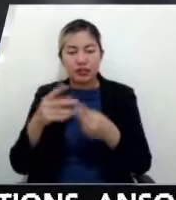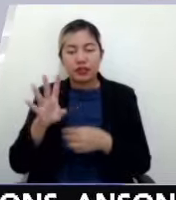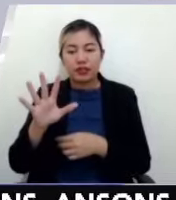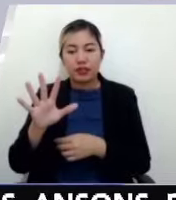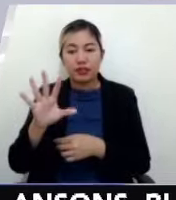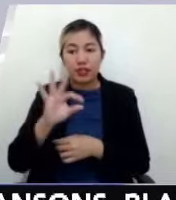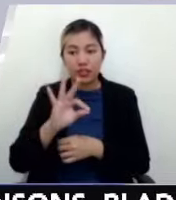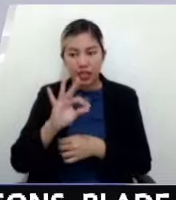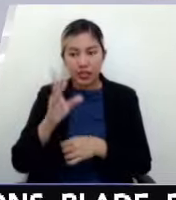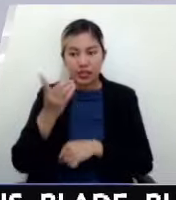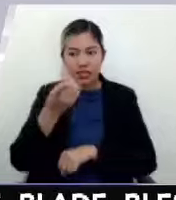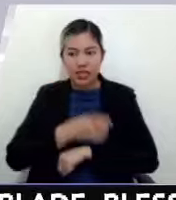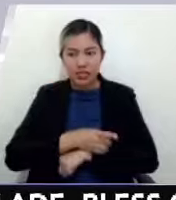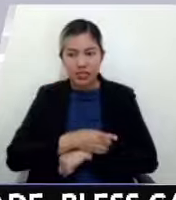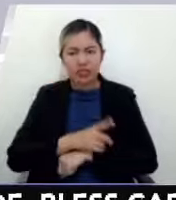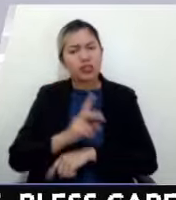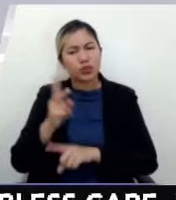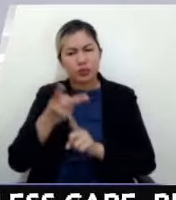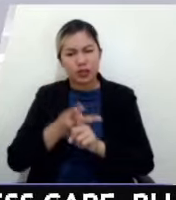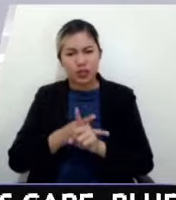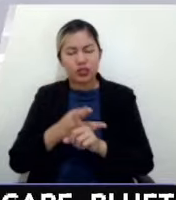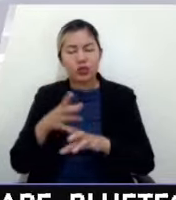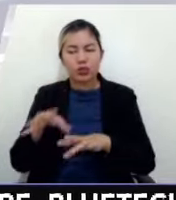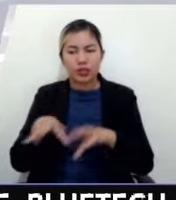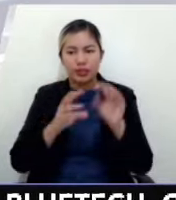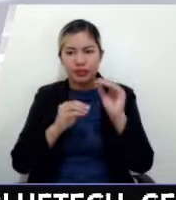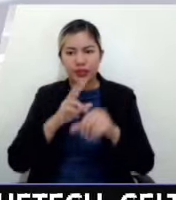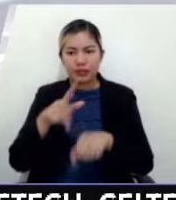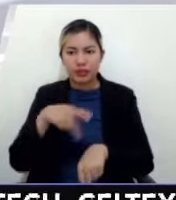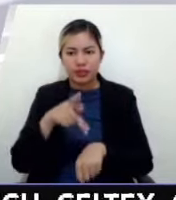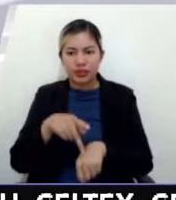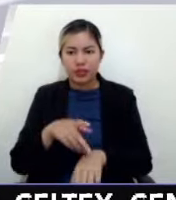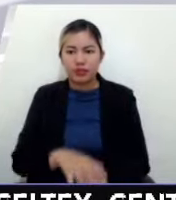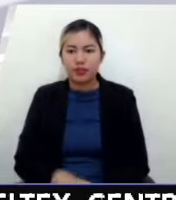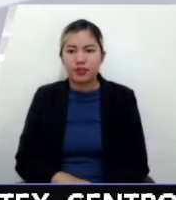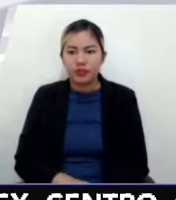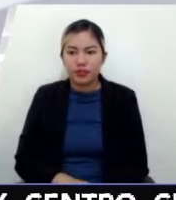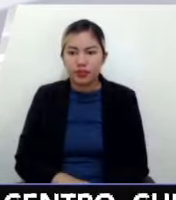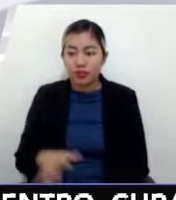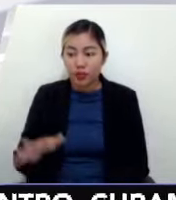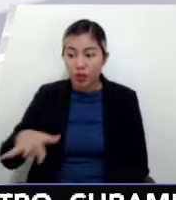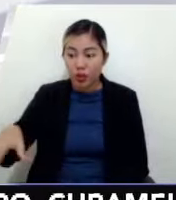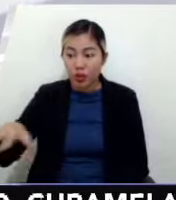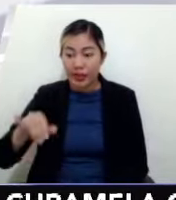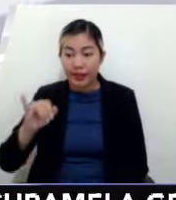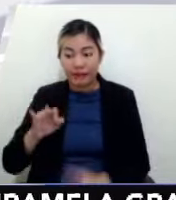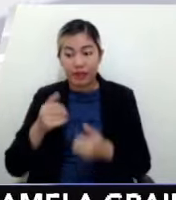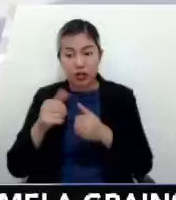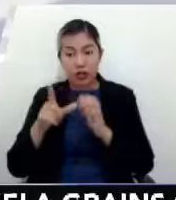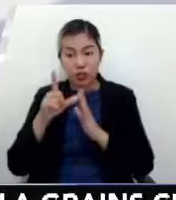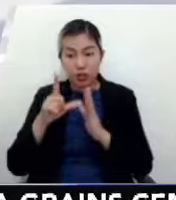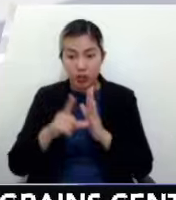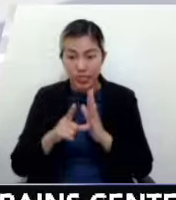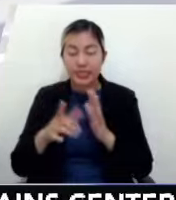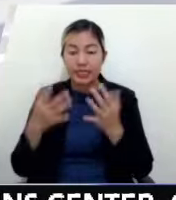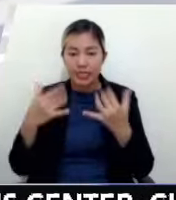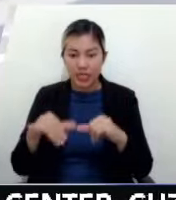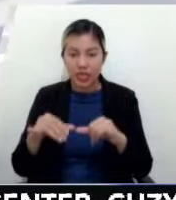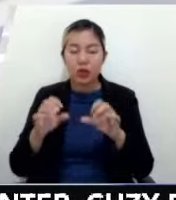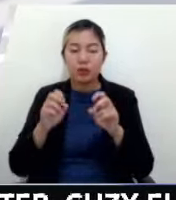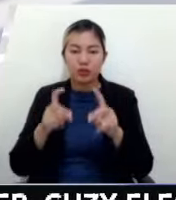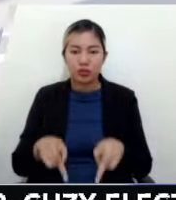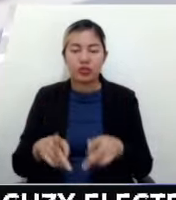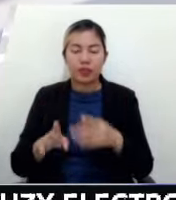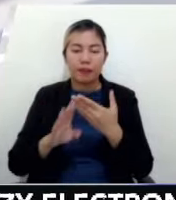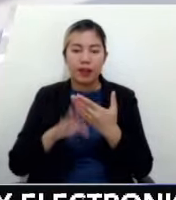Pilipinas. Yung legal po na aalis ng bansa will not be blacklisted, will still have the opportunity to come back to the Philippines